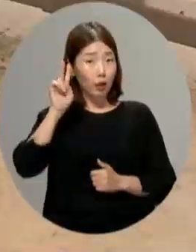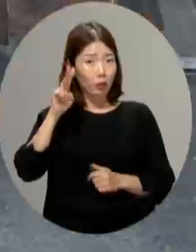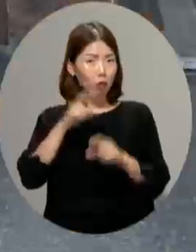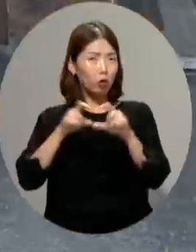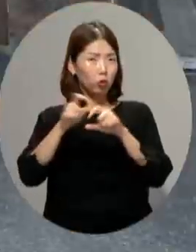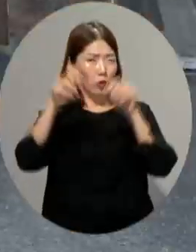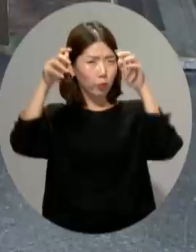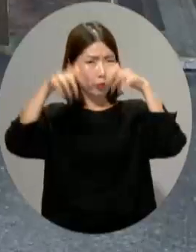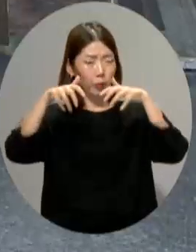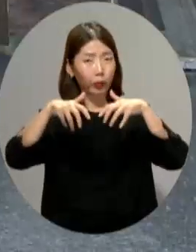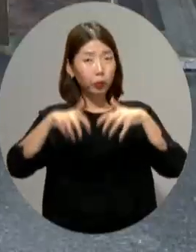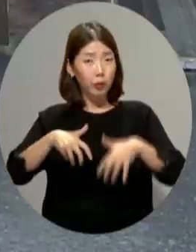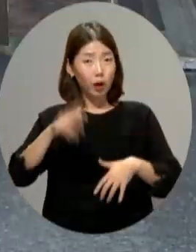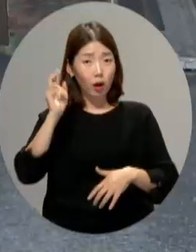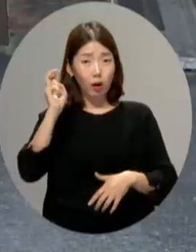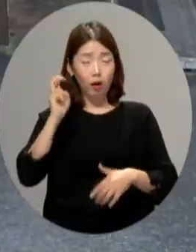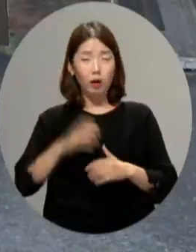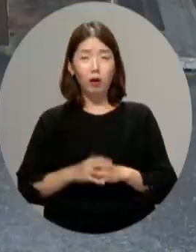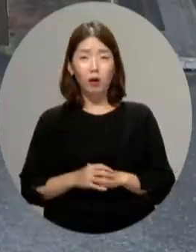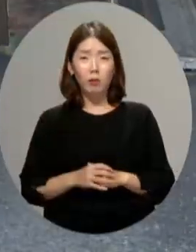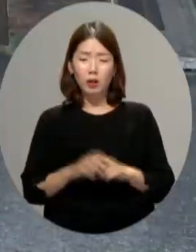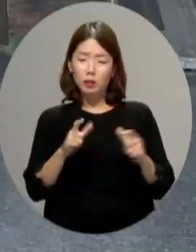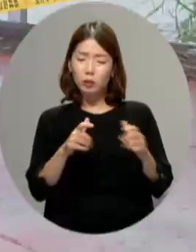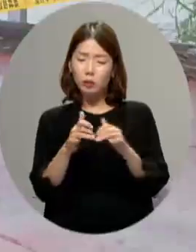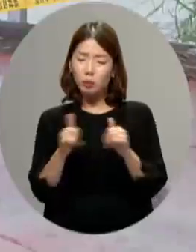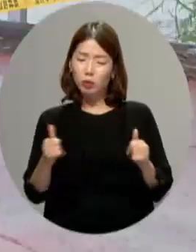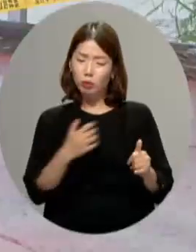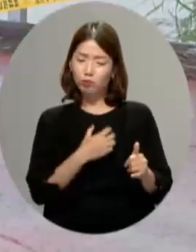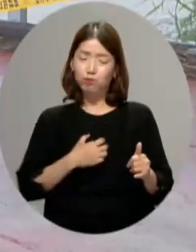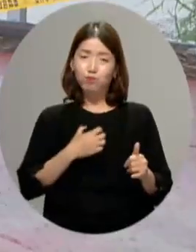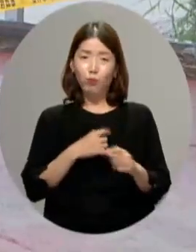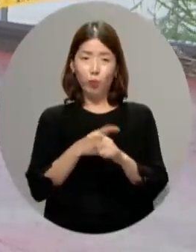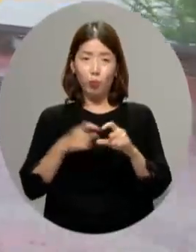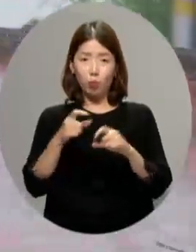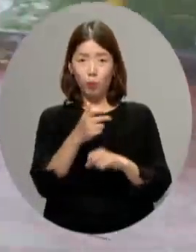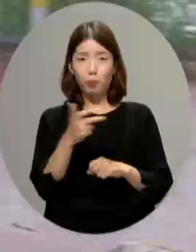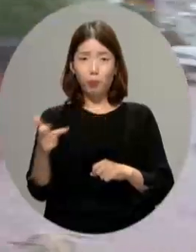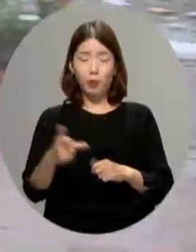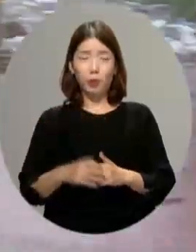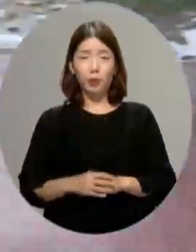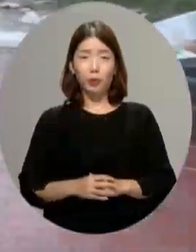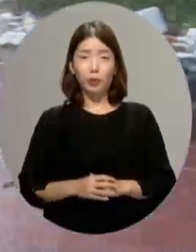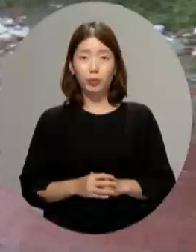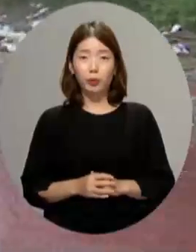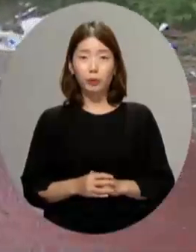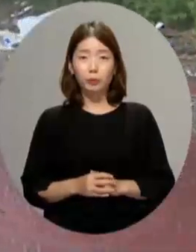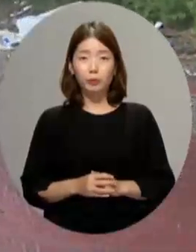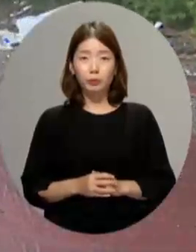더 많은 비가 내릴 것으로 전망되면서 도민들의 불안감은 커지고 있습니다. MBC 뉴스 허현호입니다.